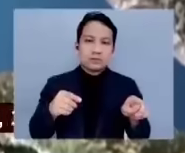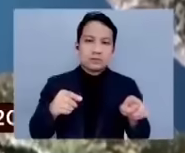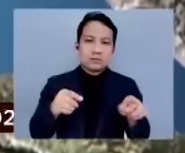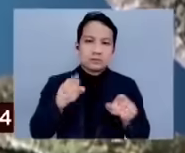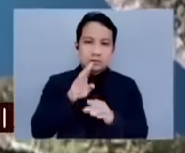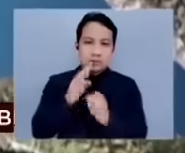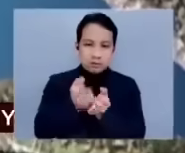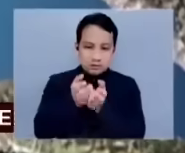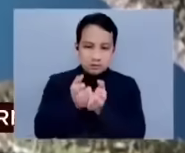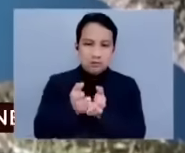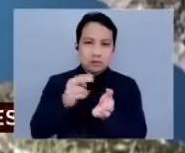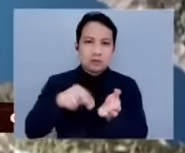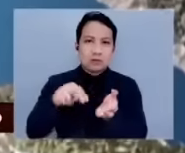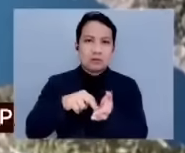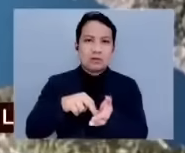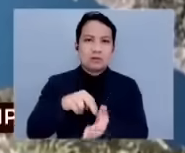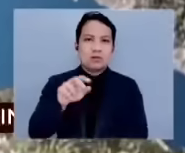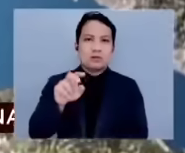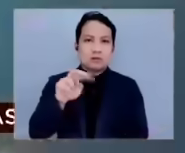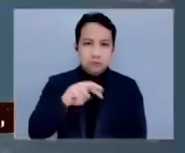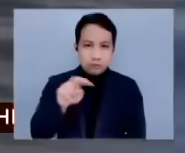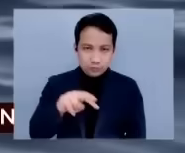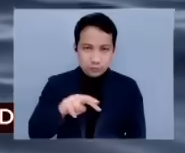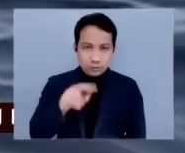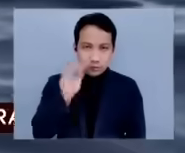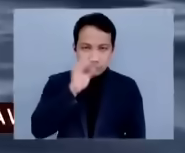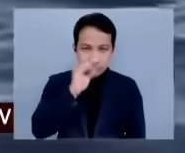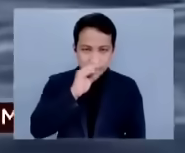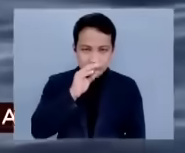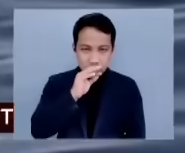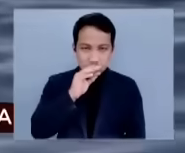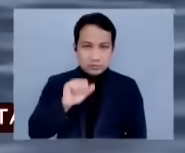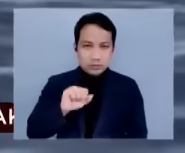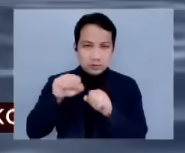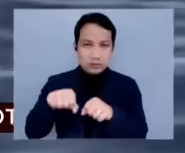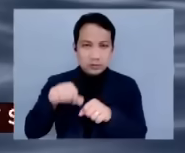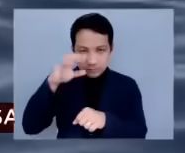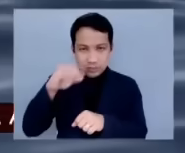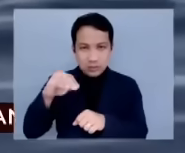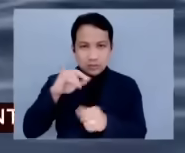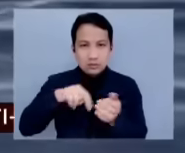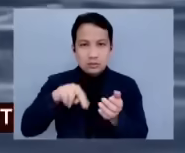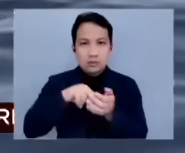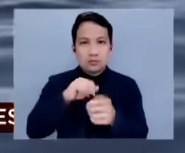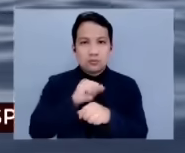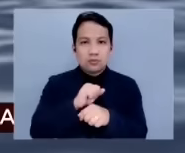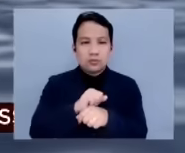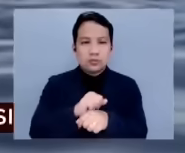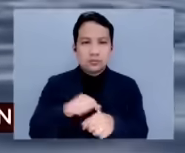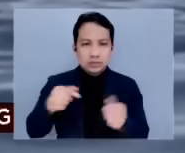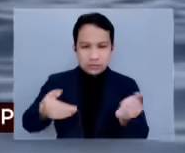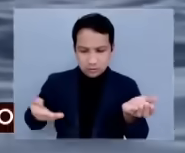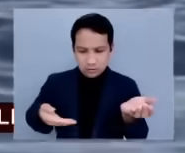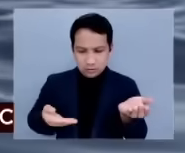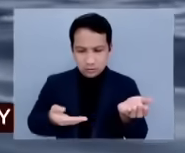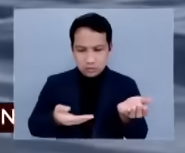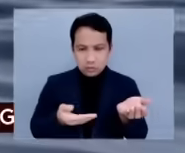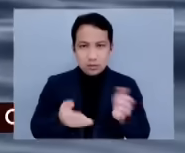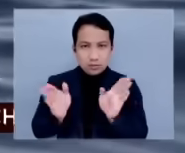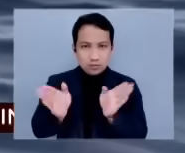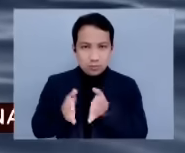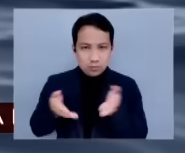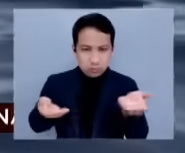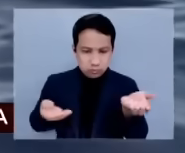ang 22 tripulanteng Pilipino. Batay sa mga ulat, isang bangka na may kargang bomba ang